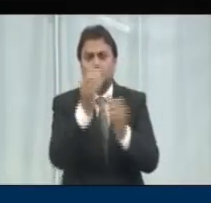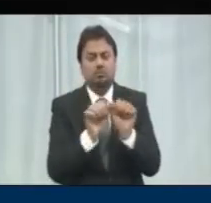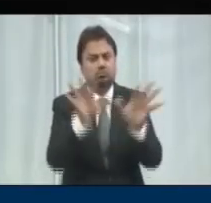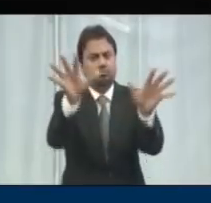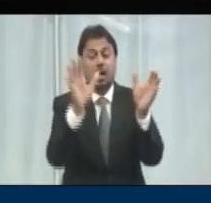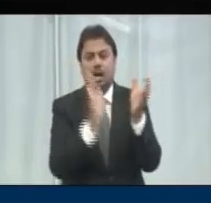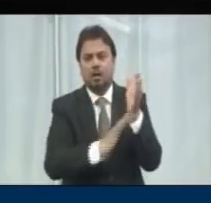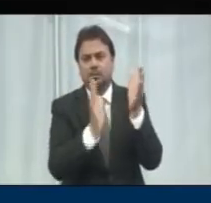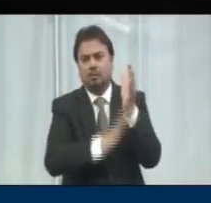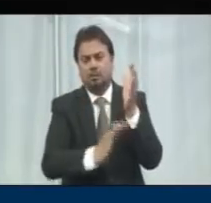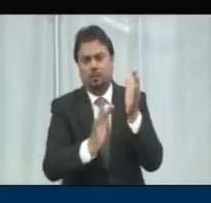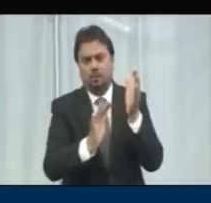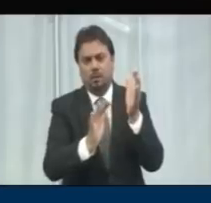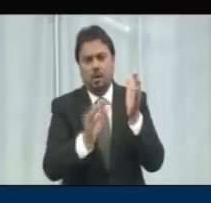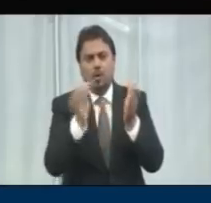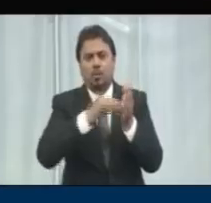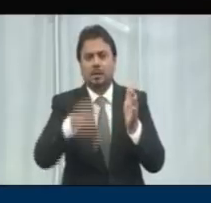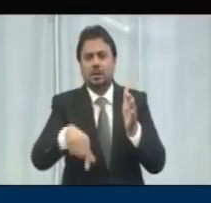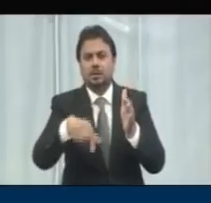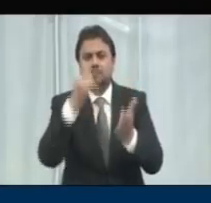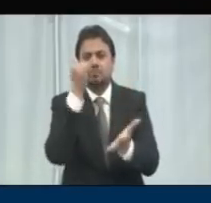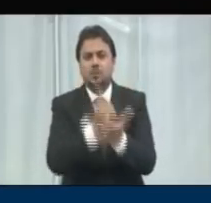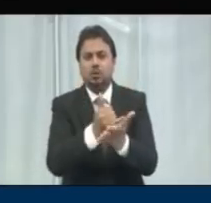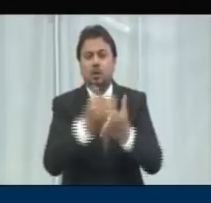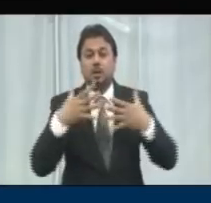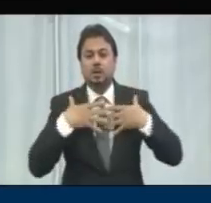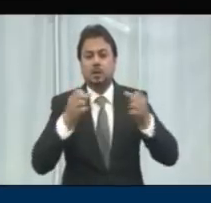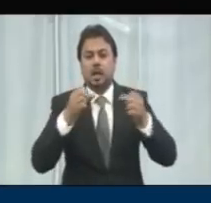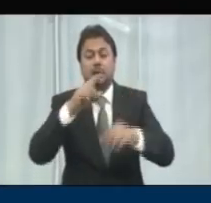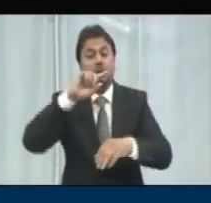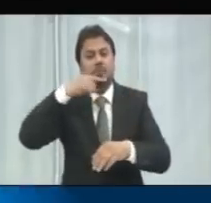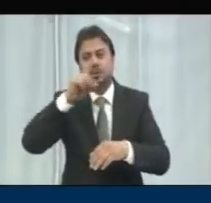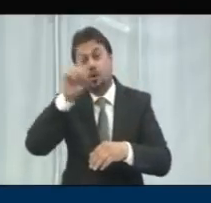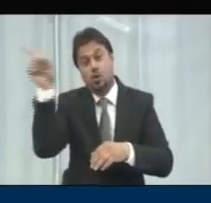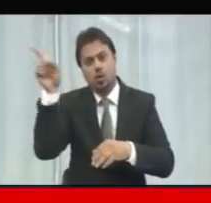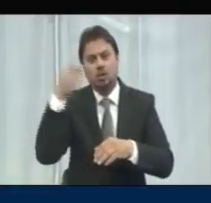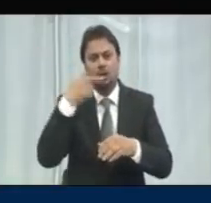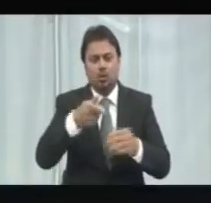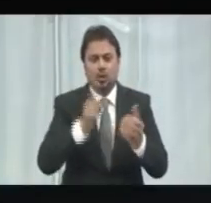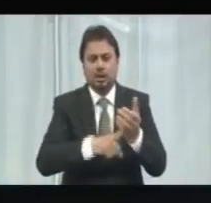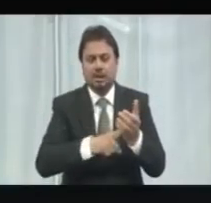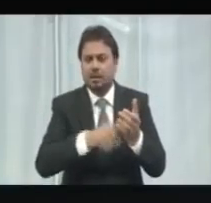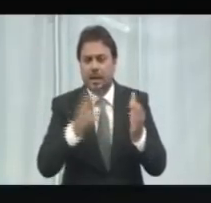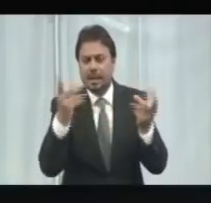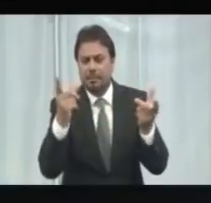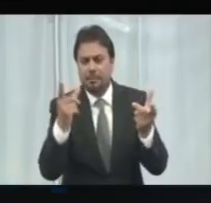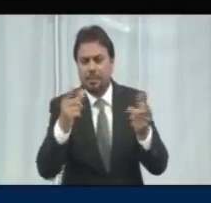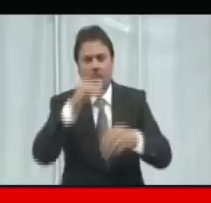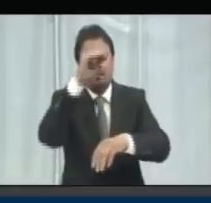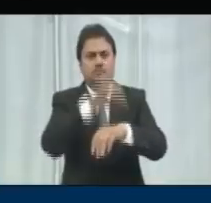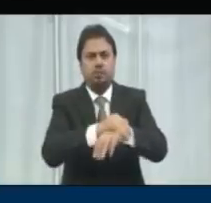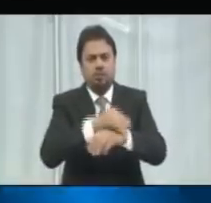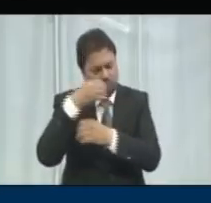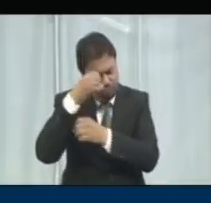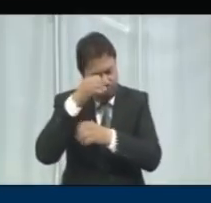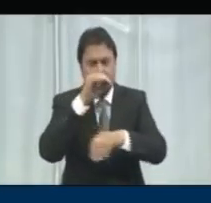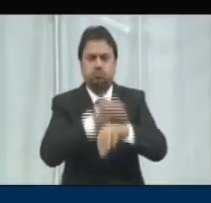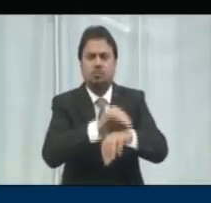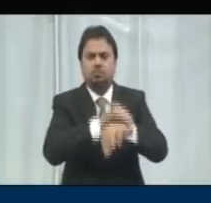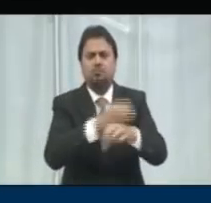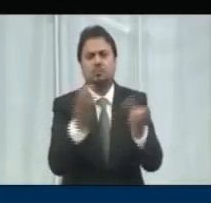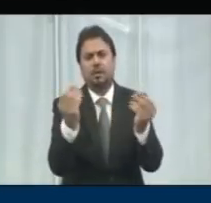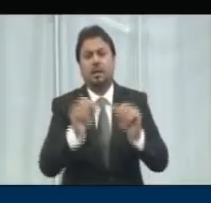كورونا. طبعا دائرة صحة البصرة خلال الحديث السابق أكدت بإصابة تسجيل إصابات بالسلالة الجديدة،